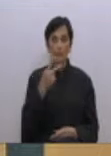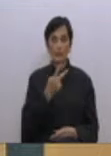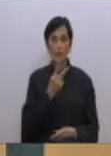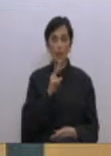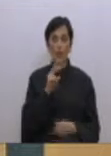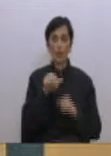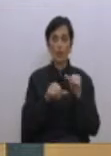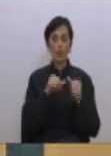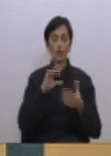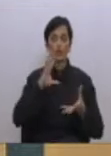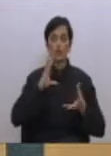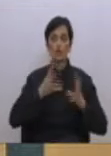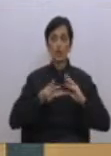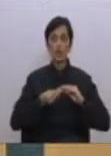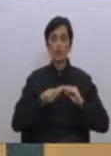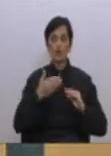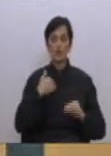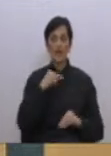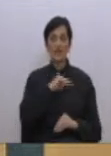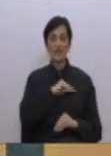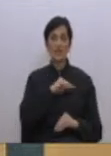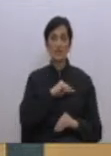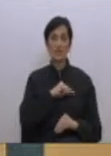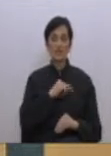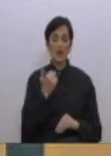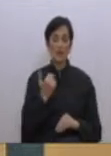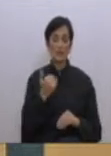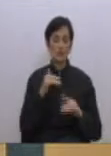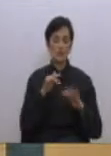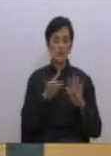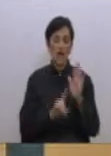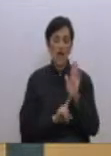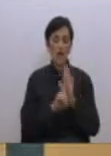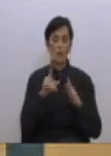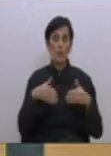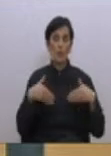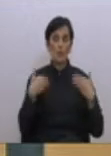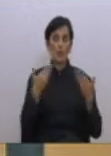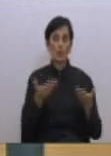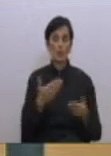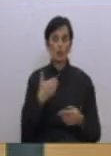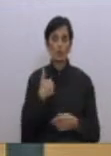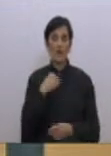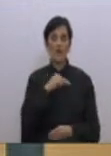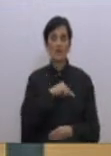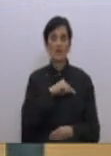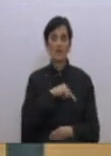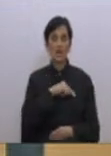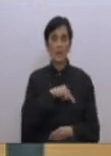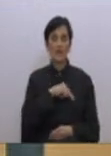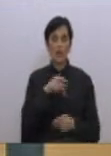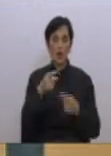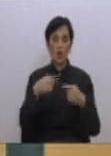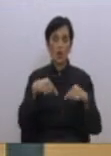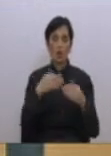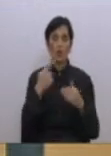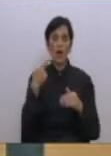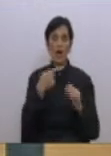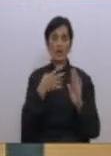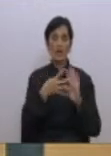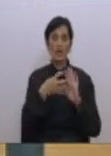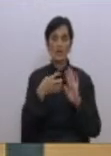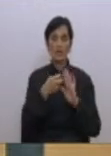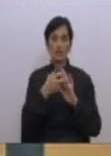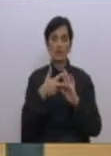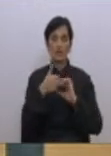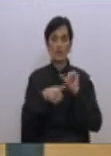2022 წელს შეჯამება, ჩვენი სამსახურის საქმიანობის შეჯამება დავიწყო მილოცვით ჩვენი სამსახურის მიმართ. 1918